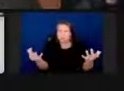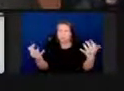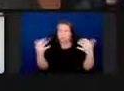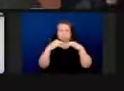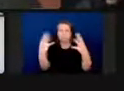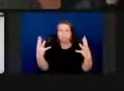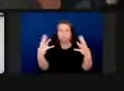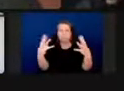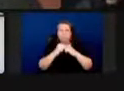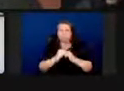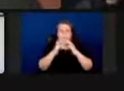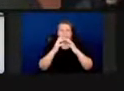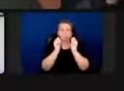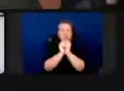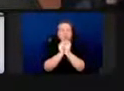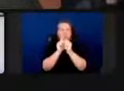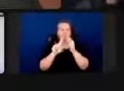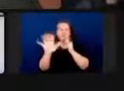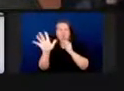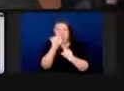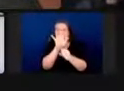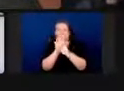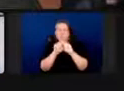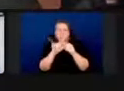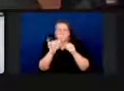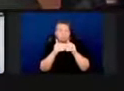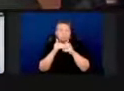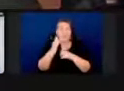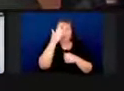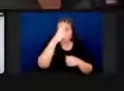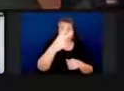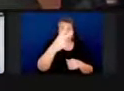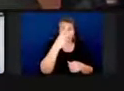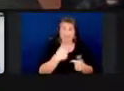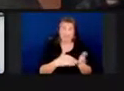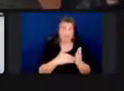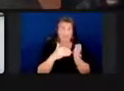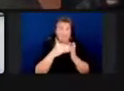lazima tutekeleze mipango yetu kwa kuaminifu.